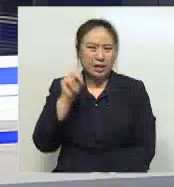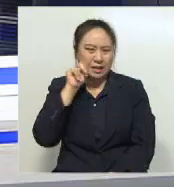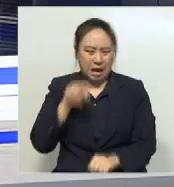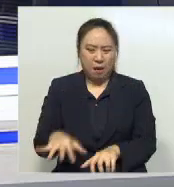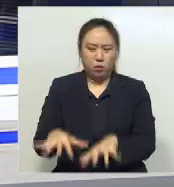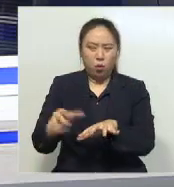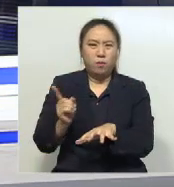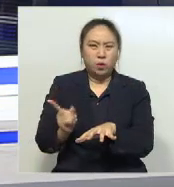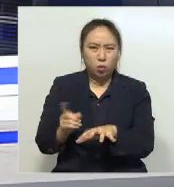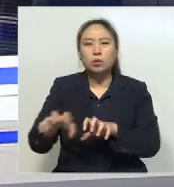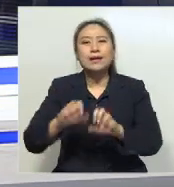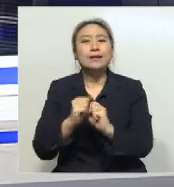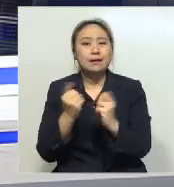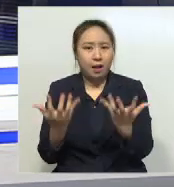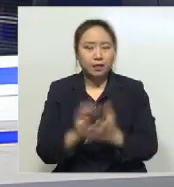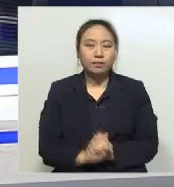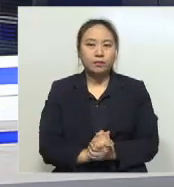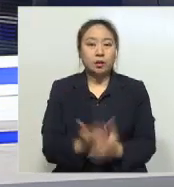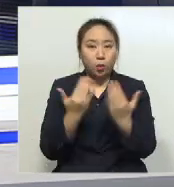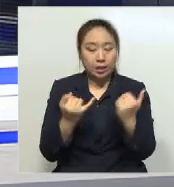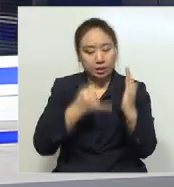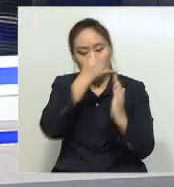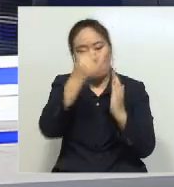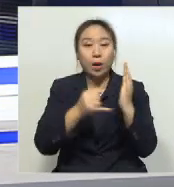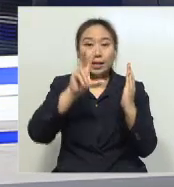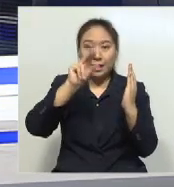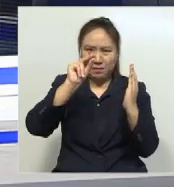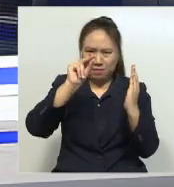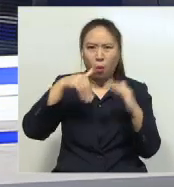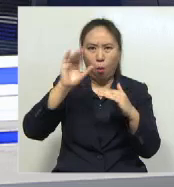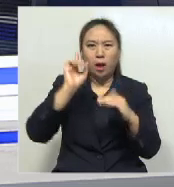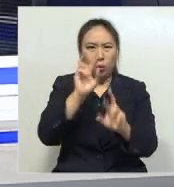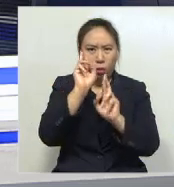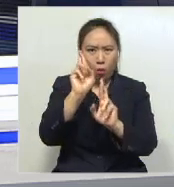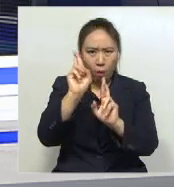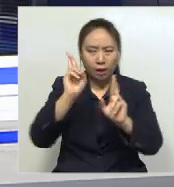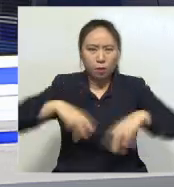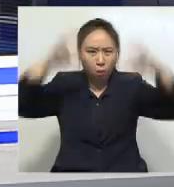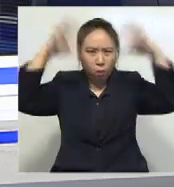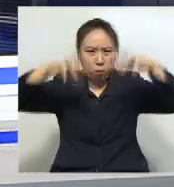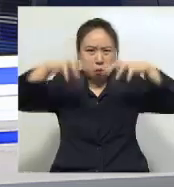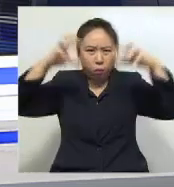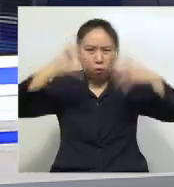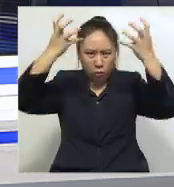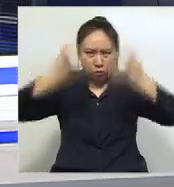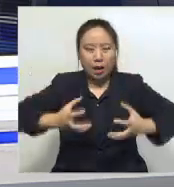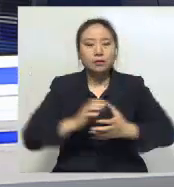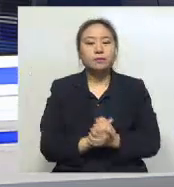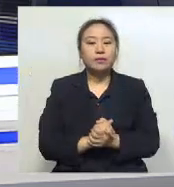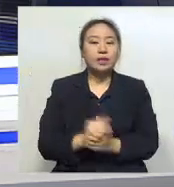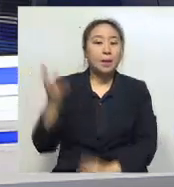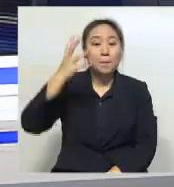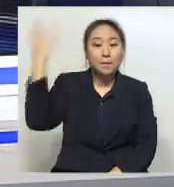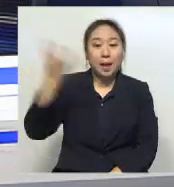อยู่ใช่ค่ะวันนี้มี30กว่าจังหวัดนะคะที่จะต้องเฝ้าระวังพื้นที่ที่จะมีฝนตกหนักค่ะสำหรับพายุทั้ง